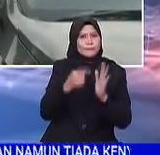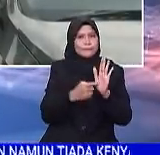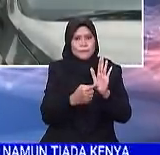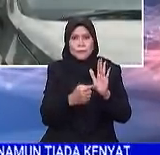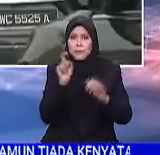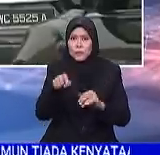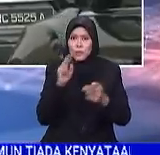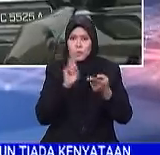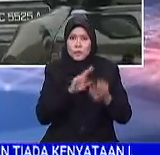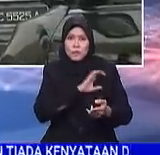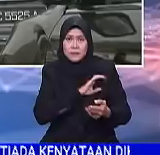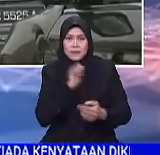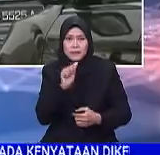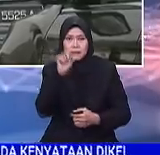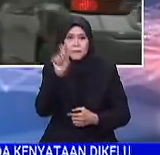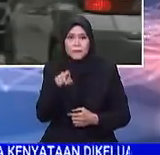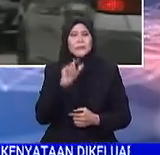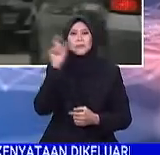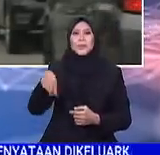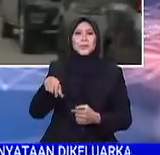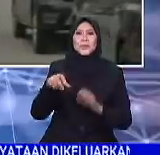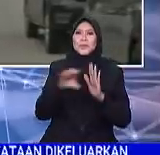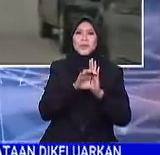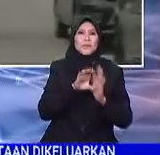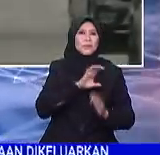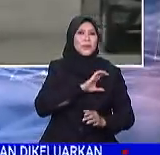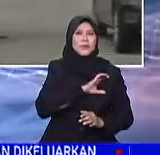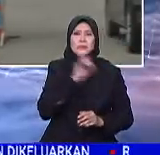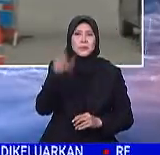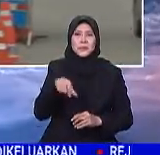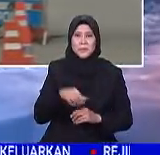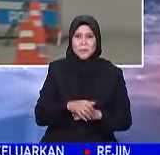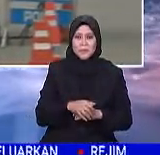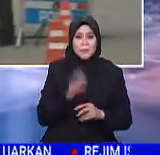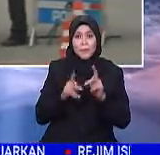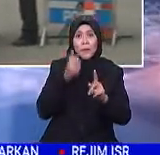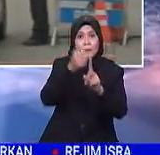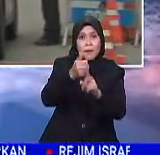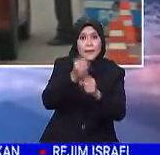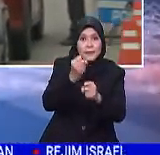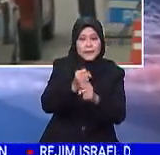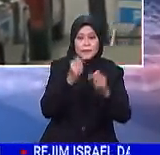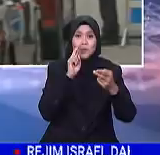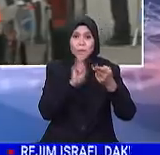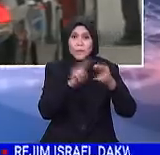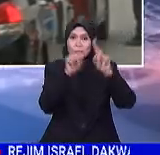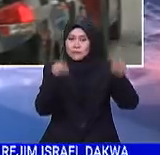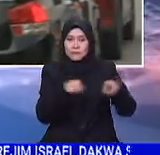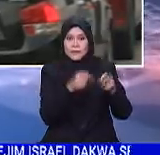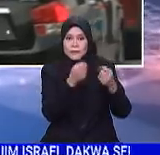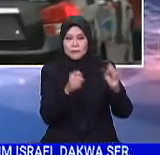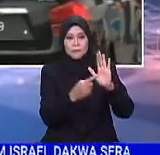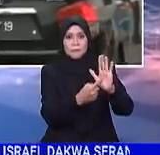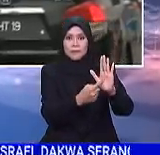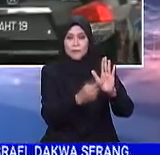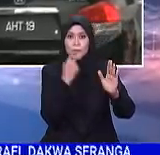ada perlu surat polis atau tidak. Jawapannya tidak. Tidak. Jika ada surat pengarahan untuk bekerja dan memang dia orang bergerak untuk